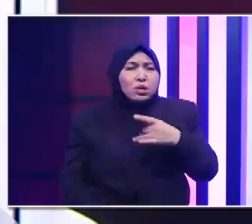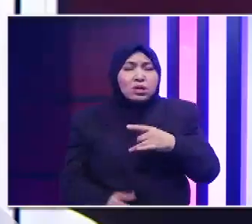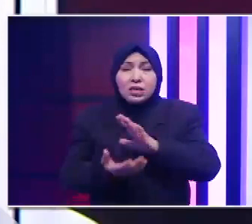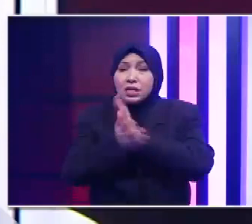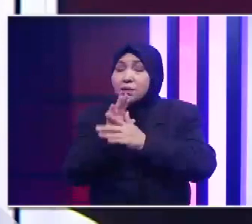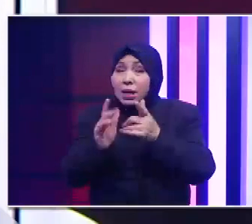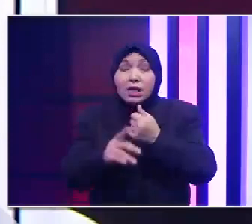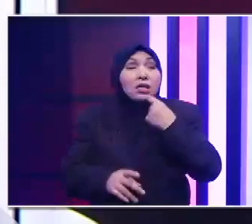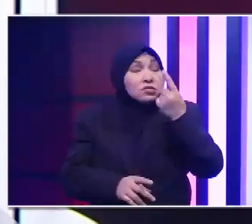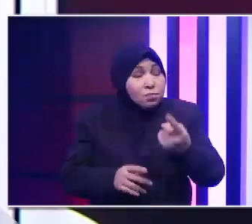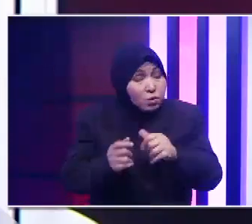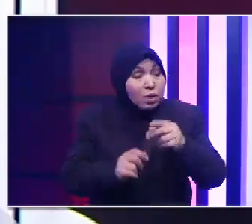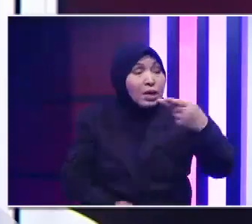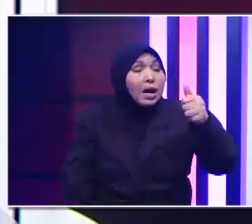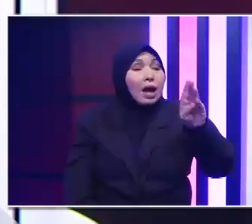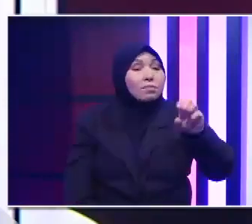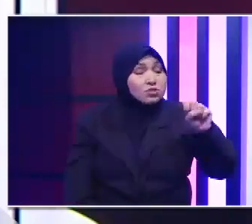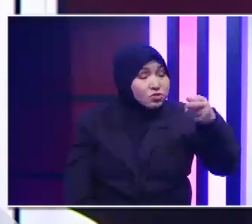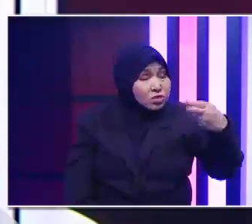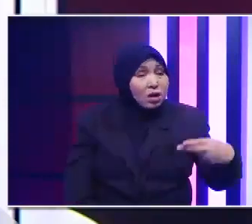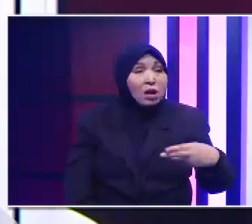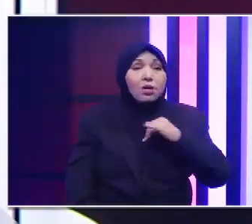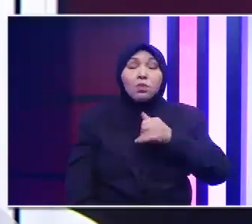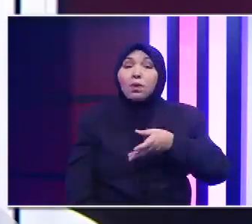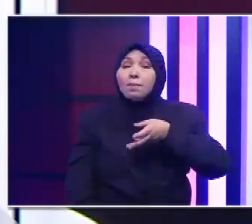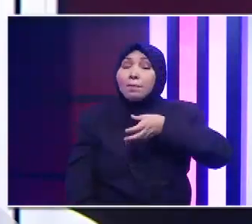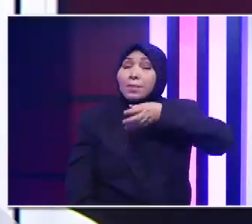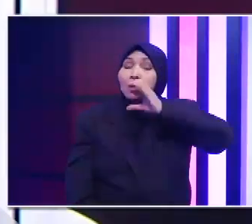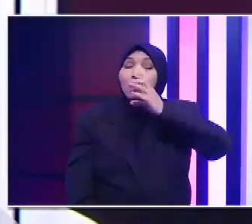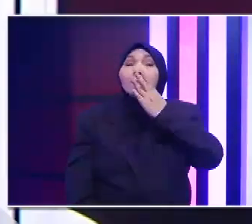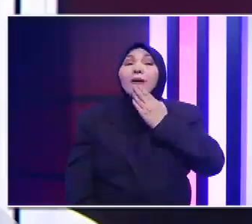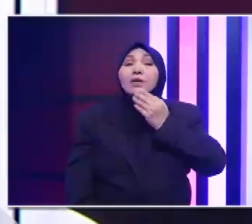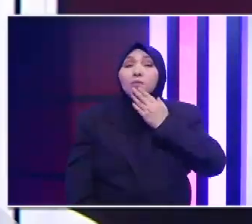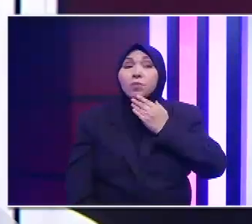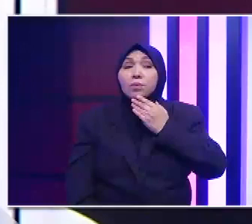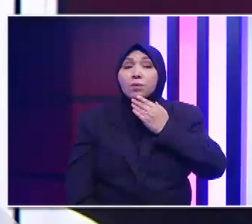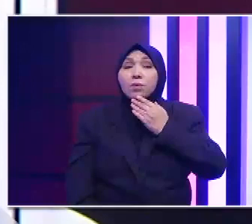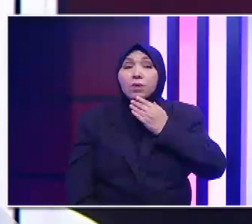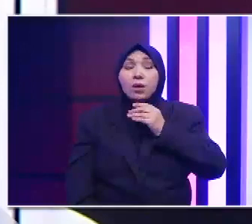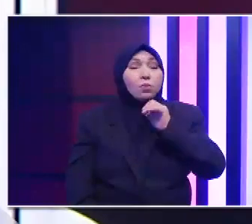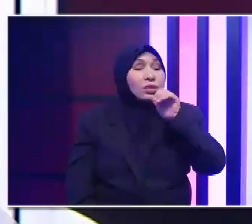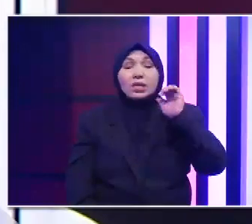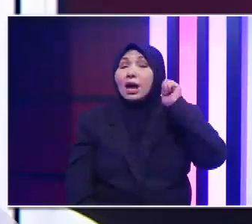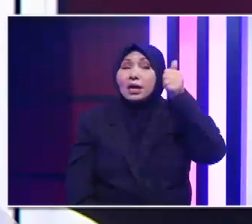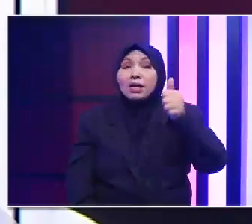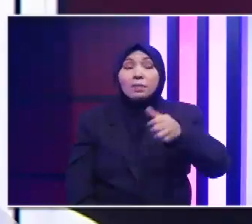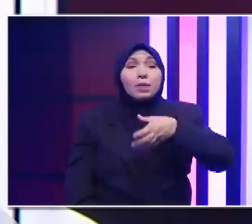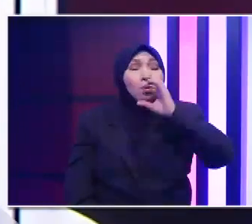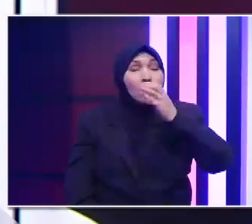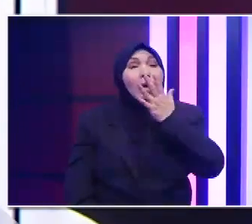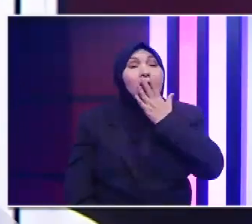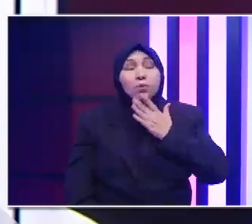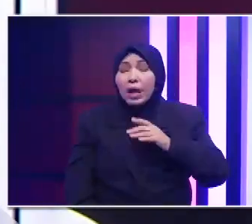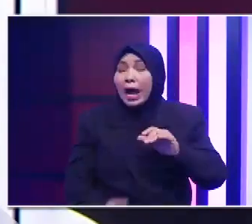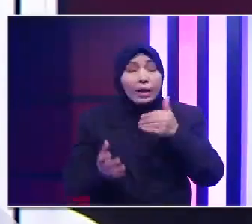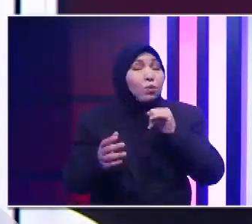disebabkan oleh Hafsah makan Nabi Salam KT aku minum madu kemudian bisa aku takkan minum madu selepas ini